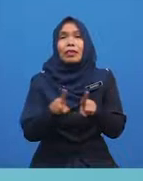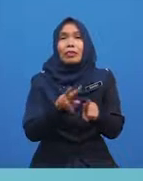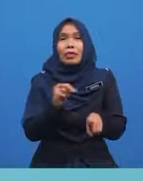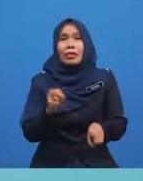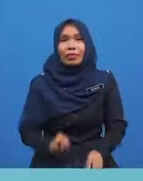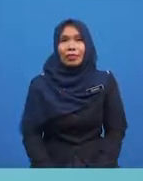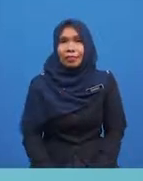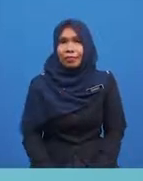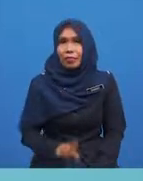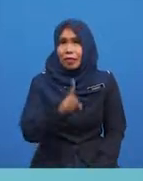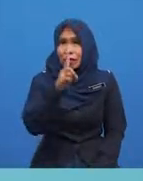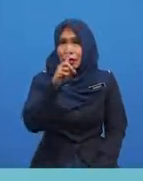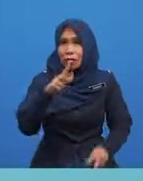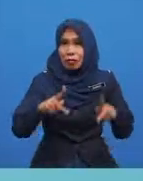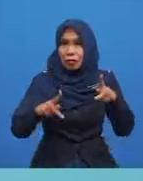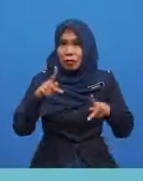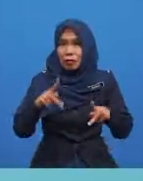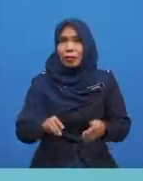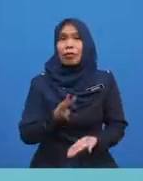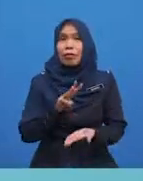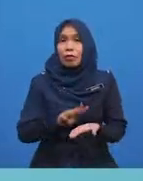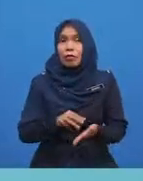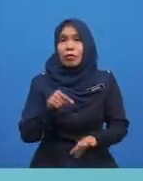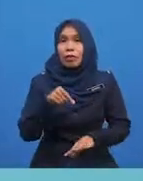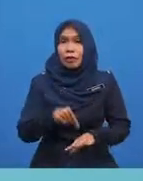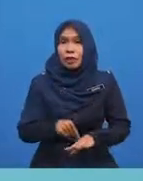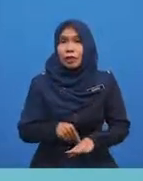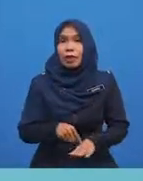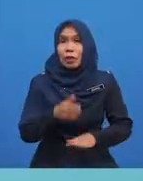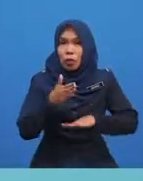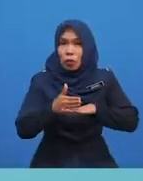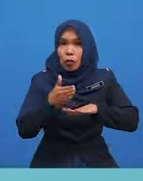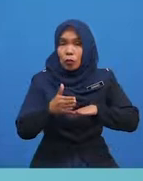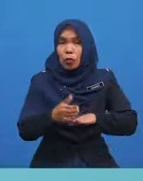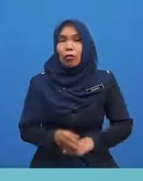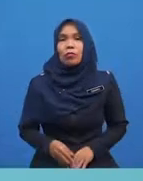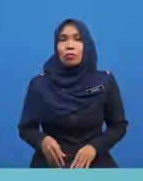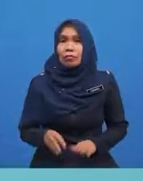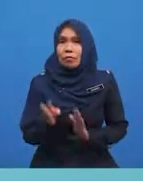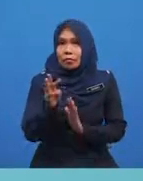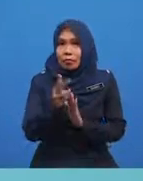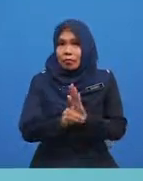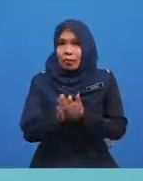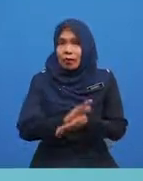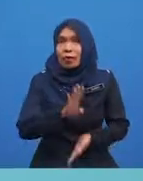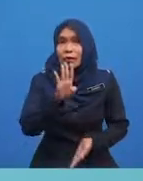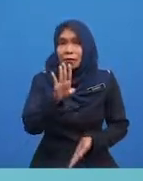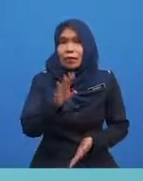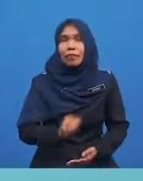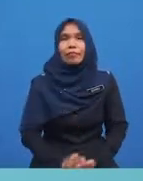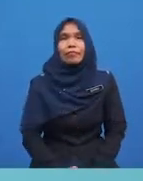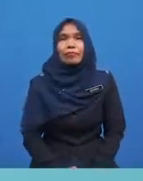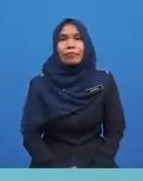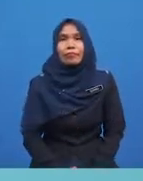Sekeping waffle atau satu waffle dipotong kepada 4 bahagian yang sama besar